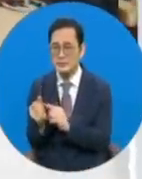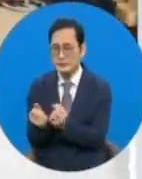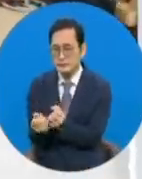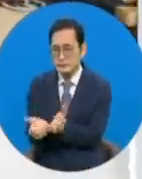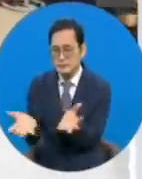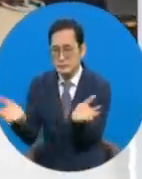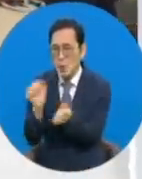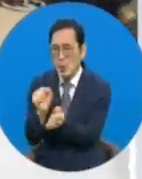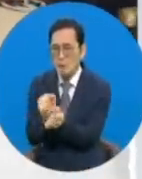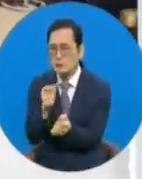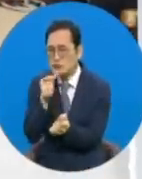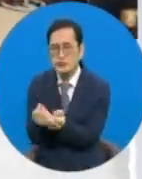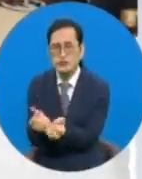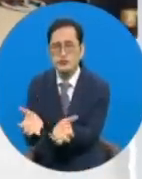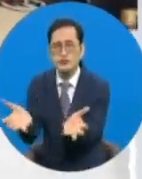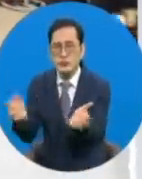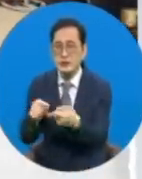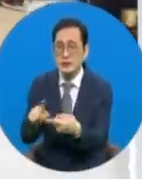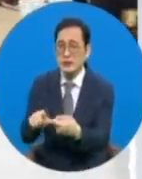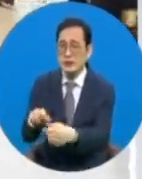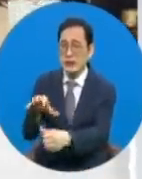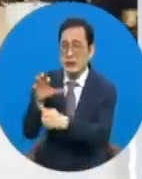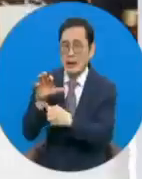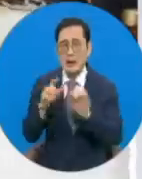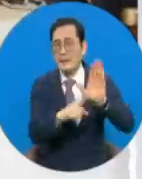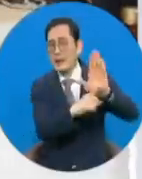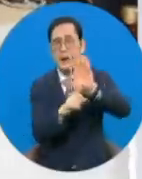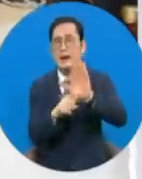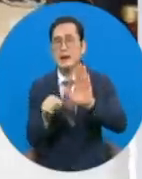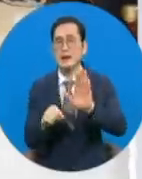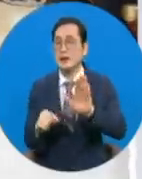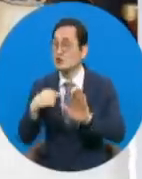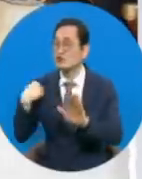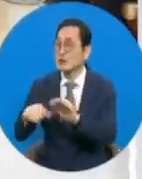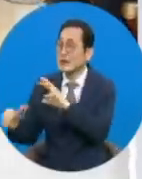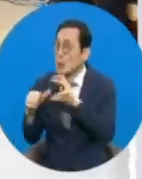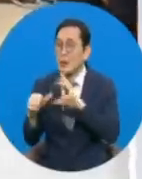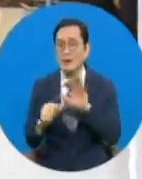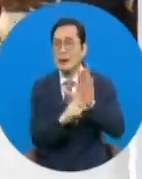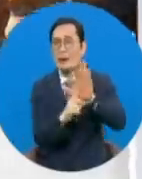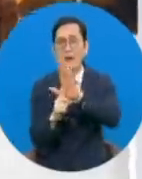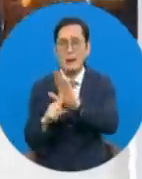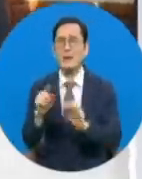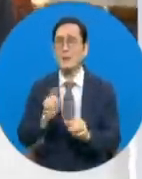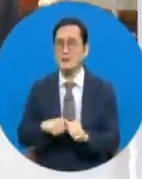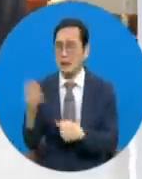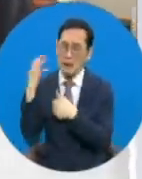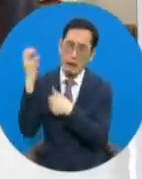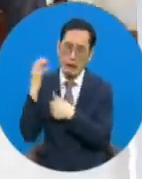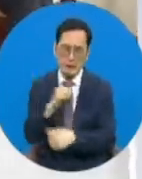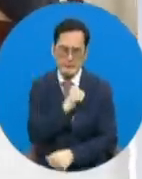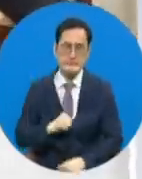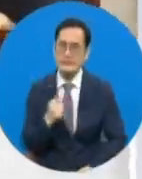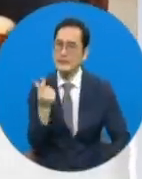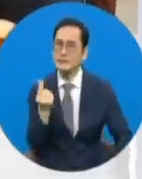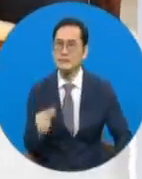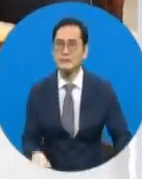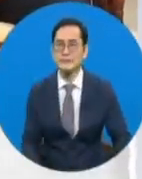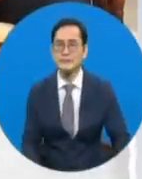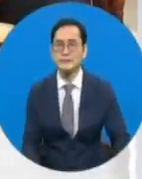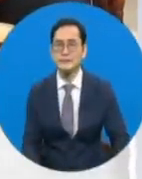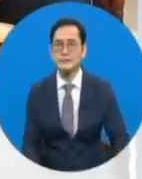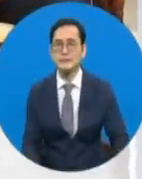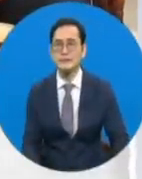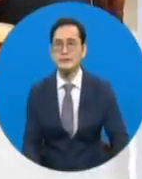국내 정치에서 지금 이재명 대표가 이래경 혁신위원장 문제 등으로 굉장히 코너에 몰려져 있는 상태인데 이렇게 대한민국